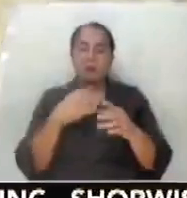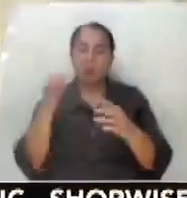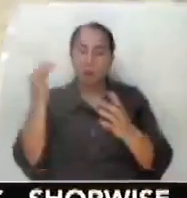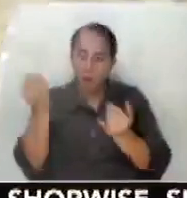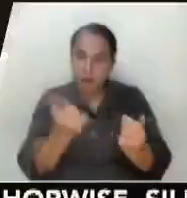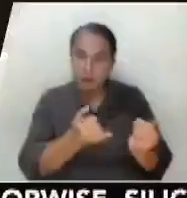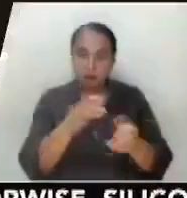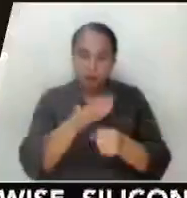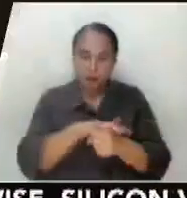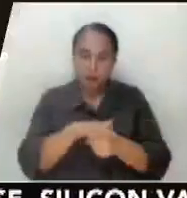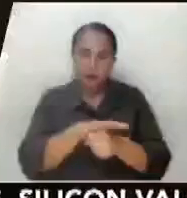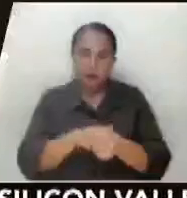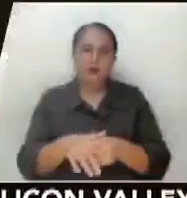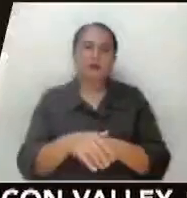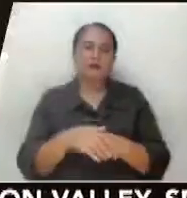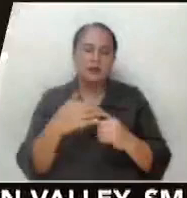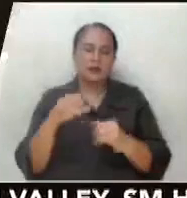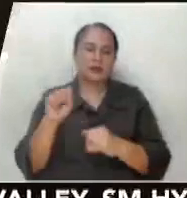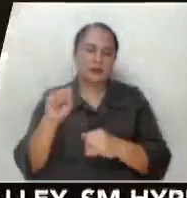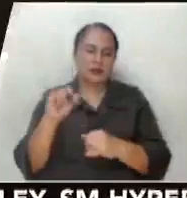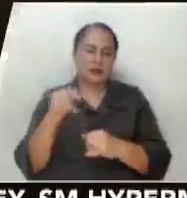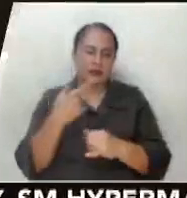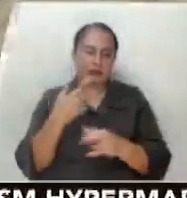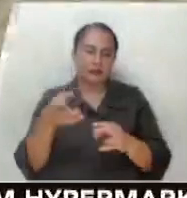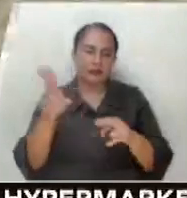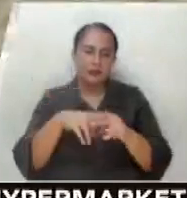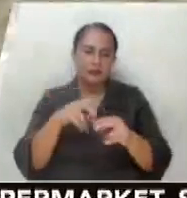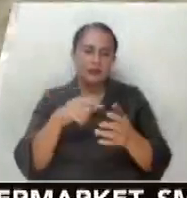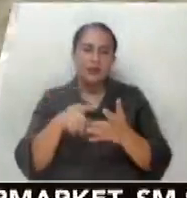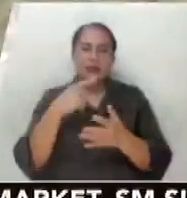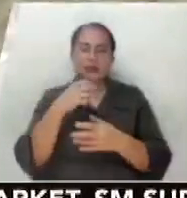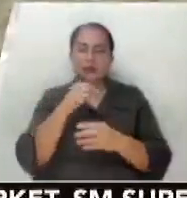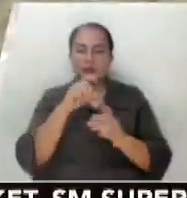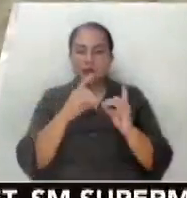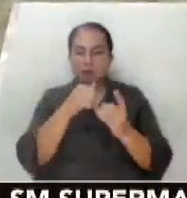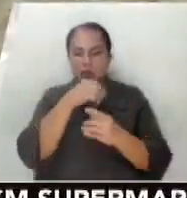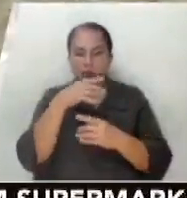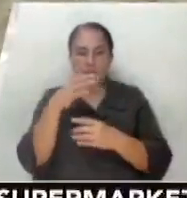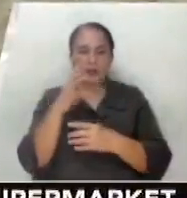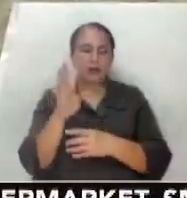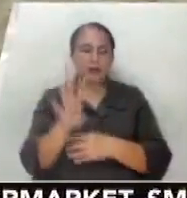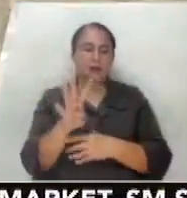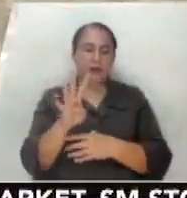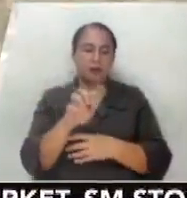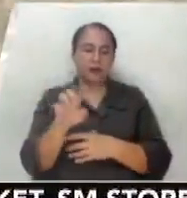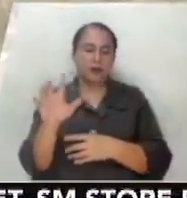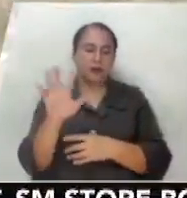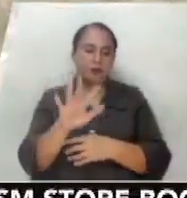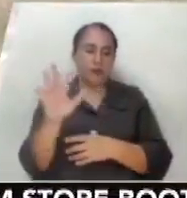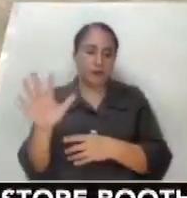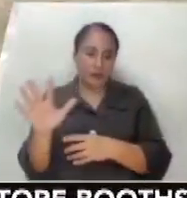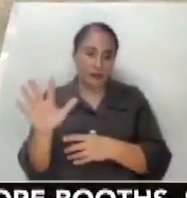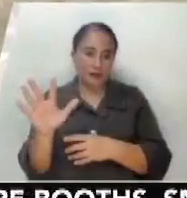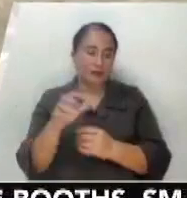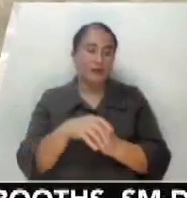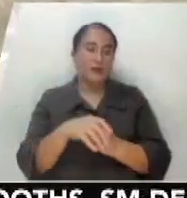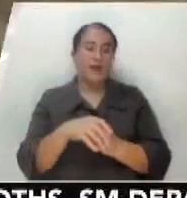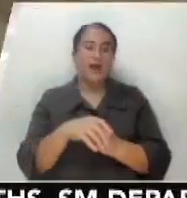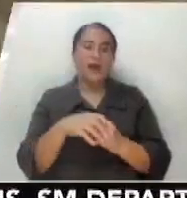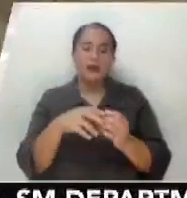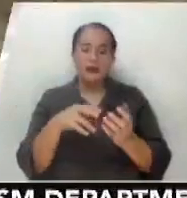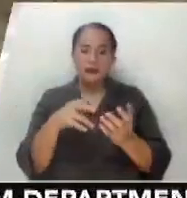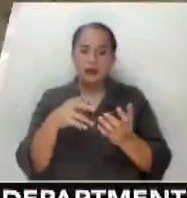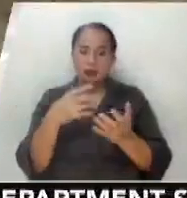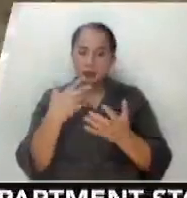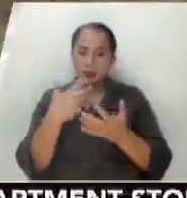ng ag agriculture nas hang ang presyo ngayon ng well meal d